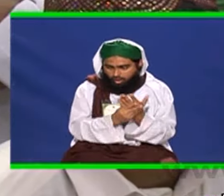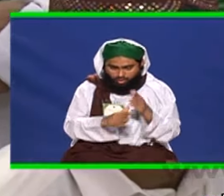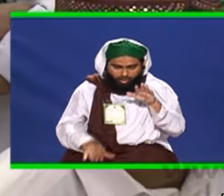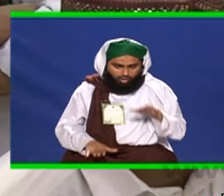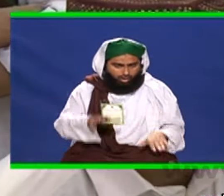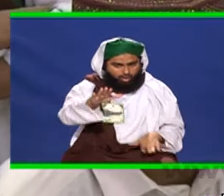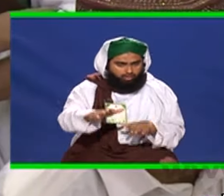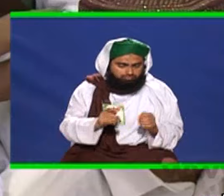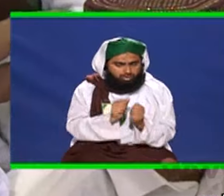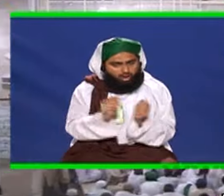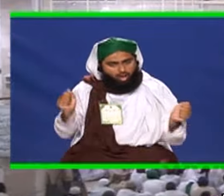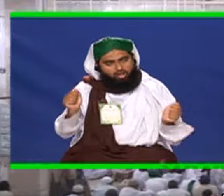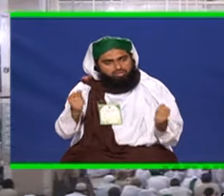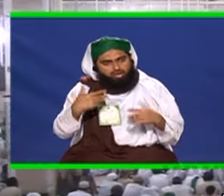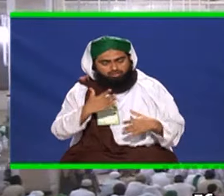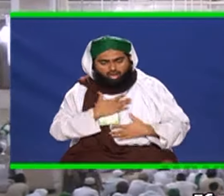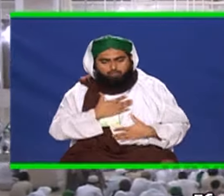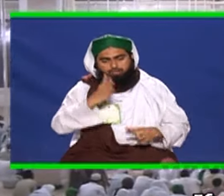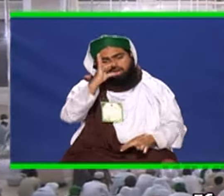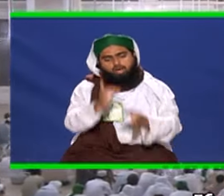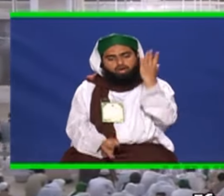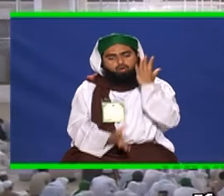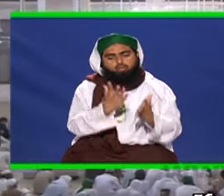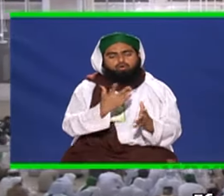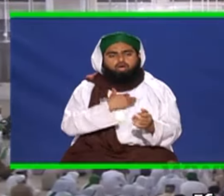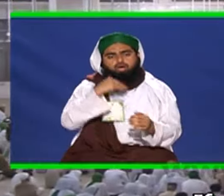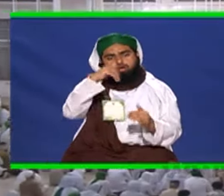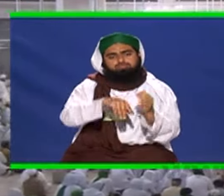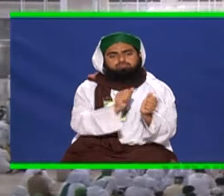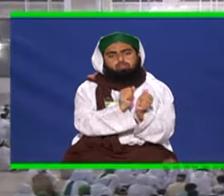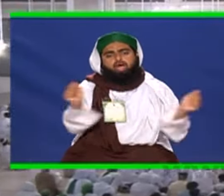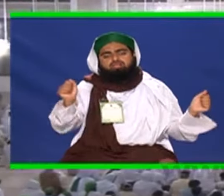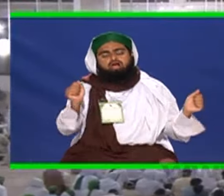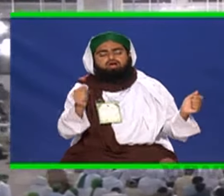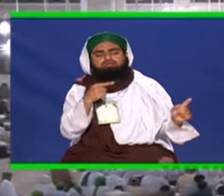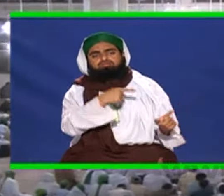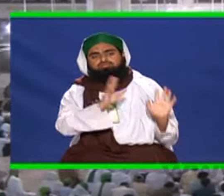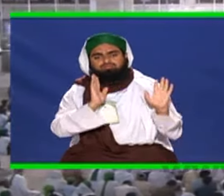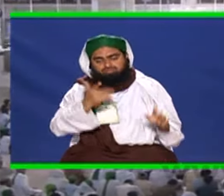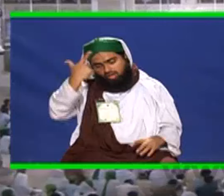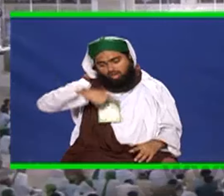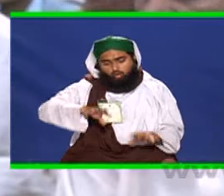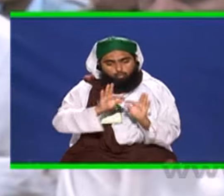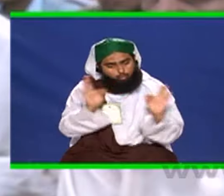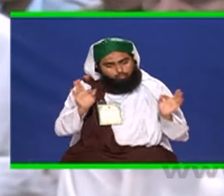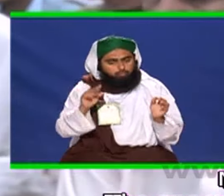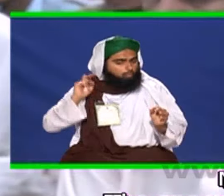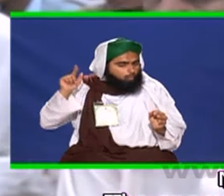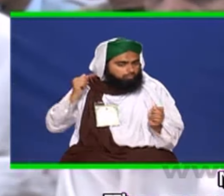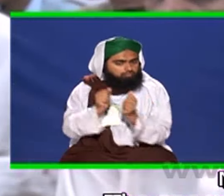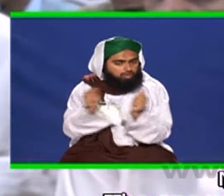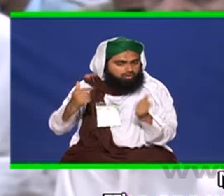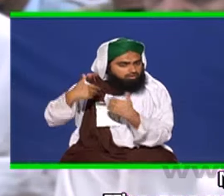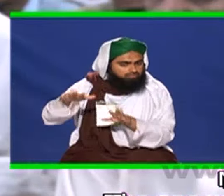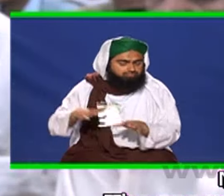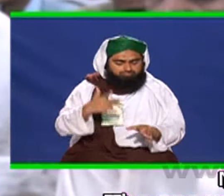اپنا حصہ جہنم سے آزاد ہو جائے گا. تو پورا غلام آزاد کیا تو پورے جہنم سے آزاد ہو جائے گا. تو میرے